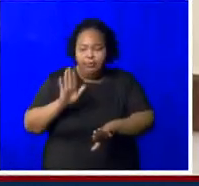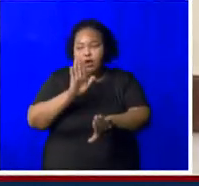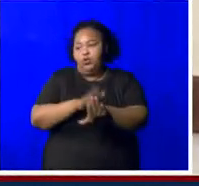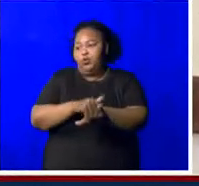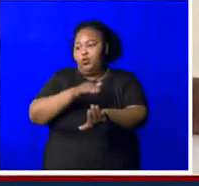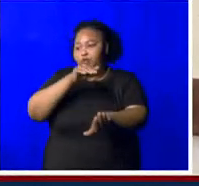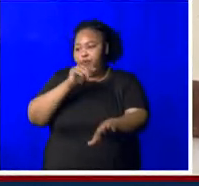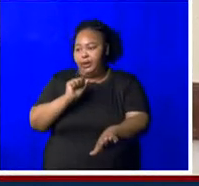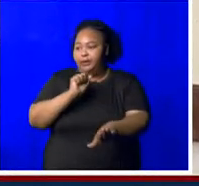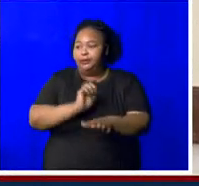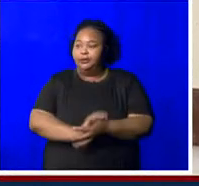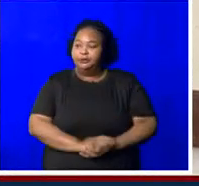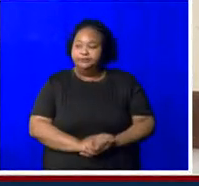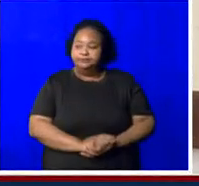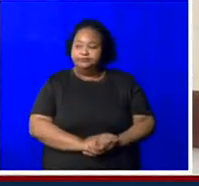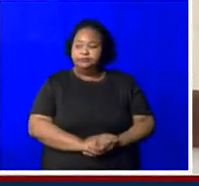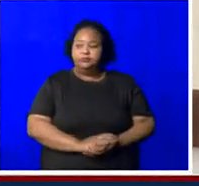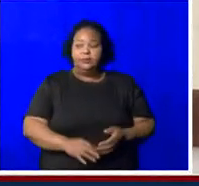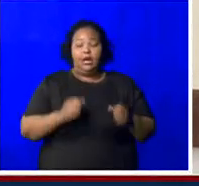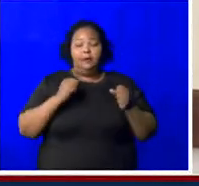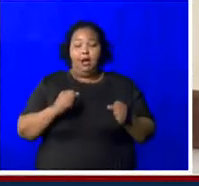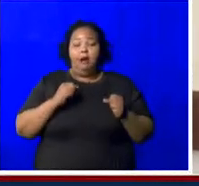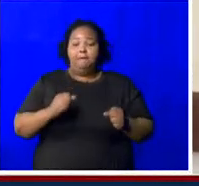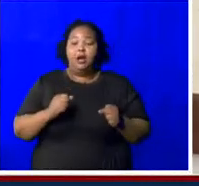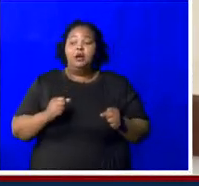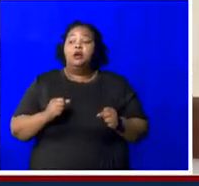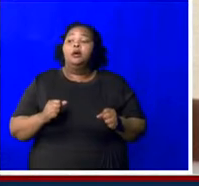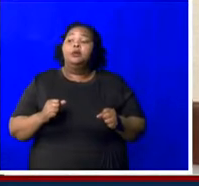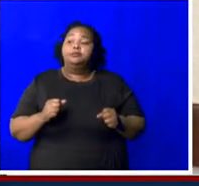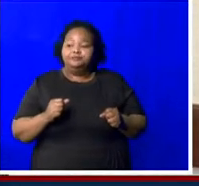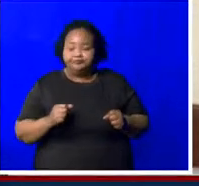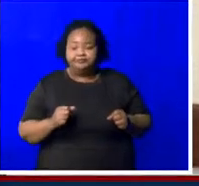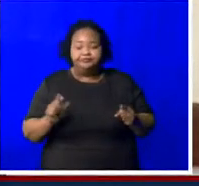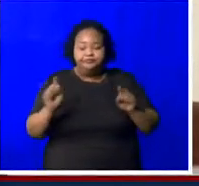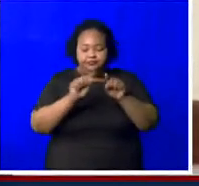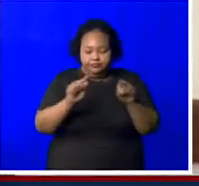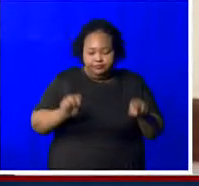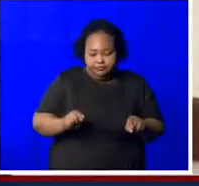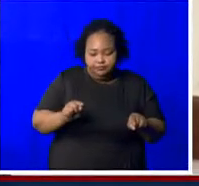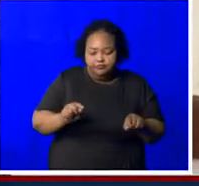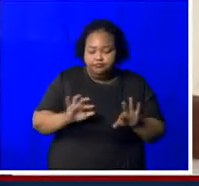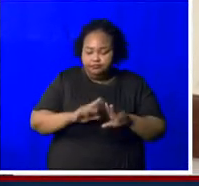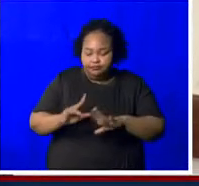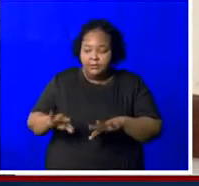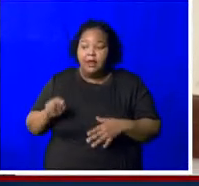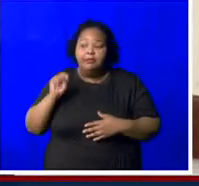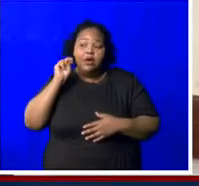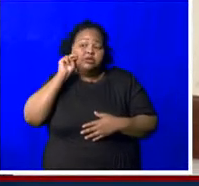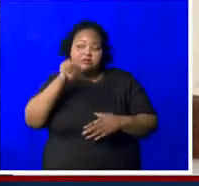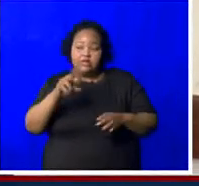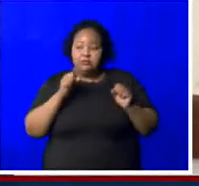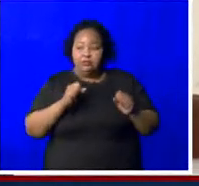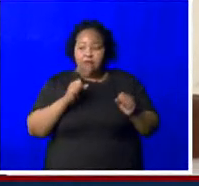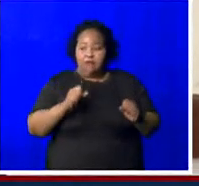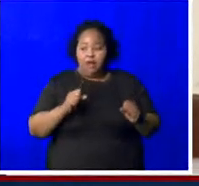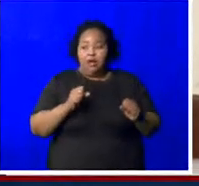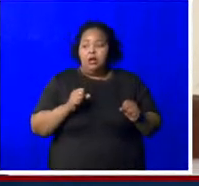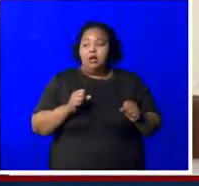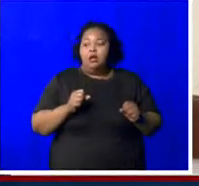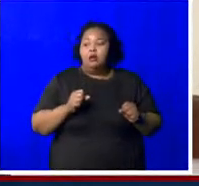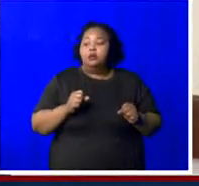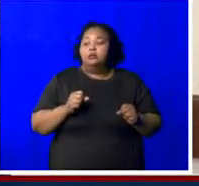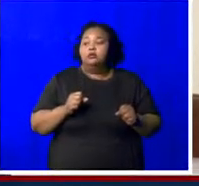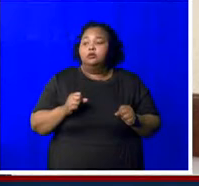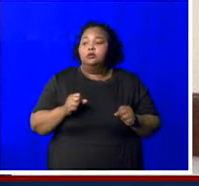Isithi ngobe sisikhulu kakhulu, kakhulu kakhulu, bese sisele sodwa la nalesathi